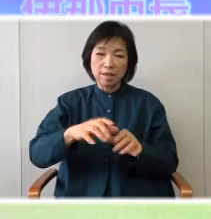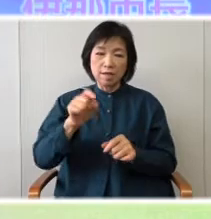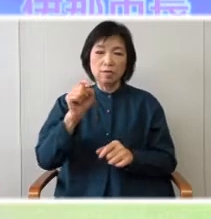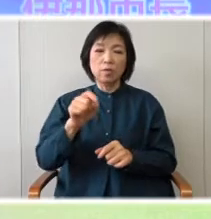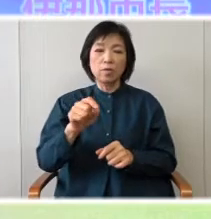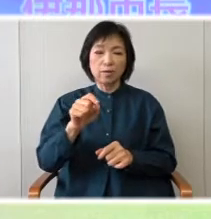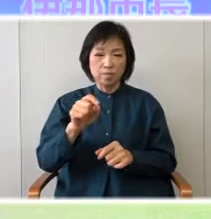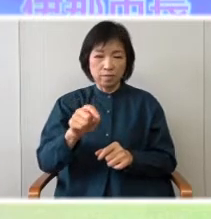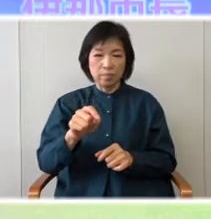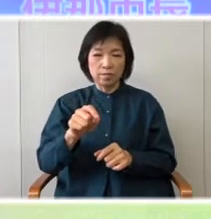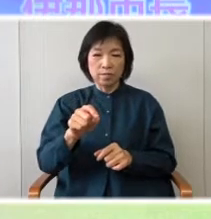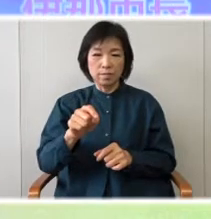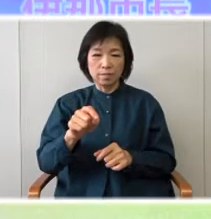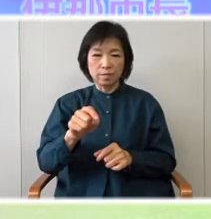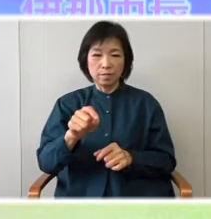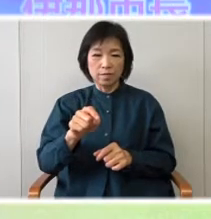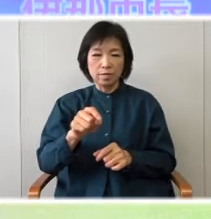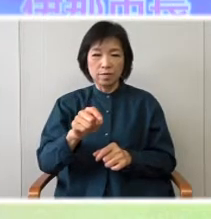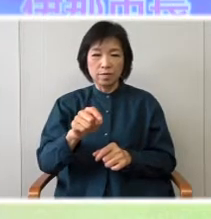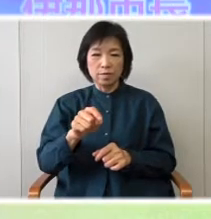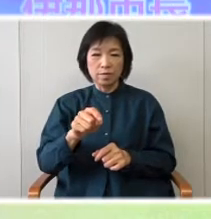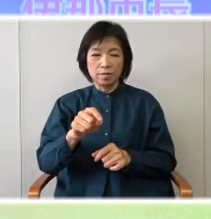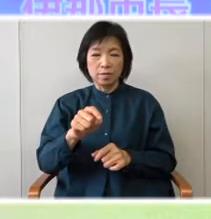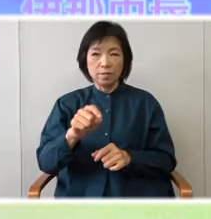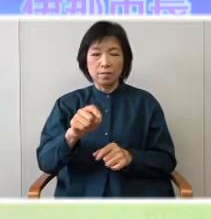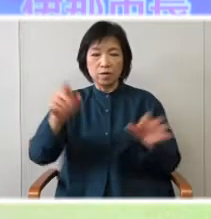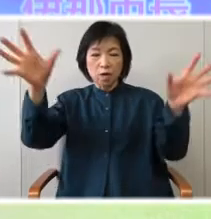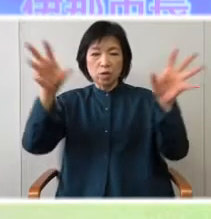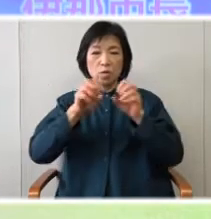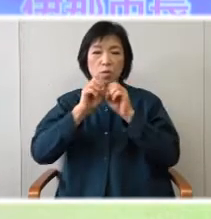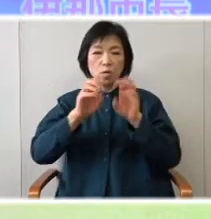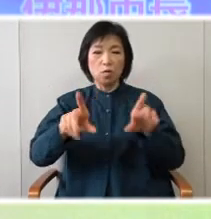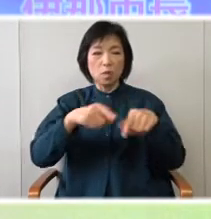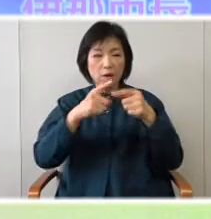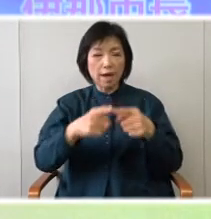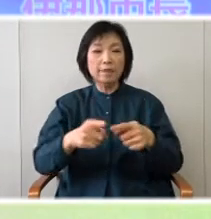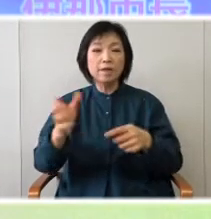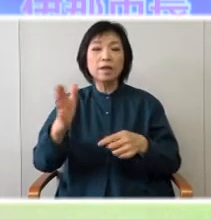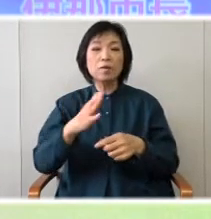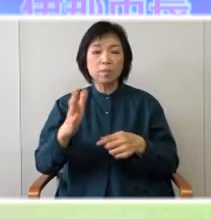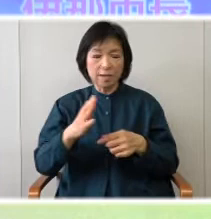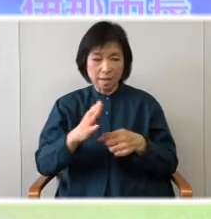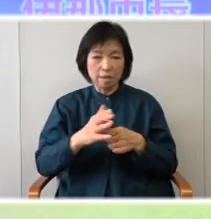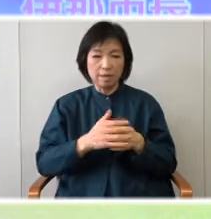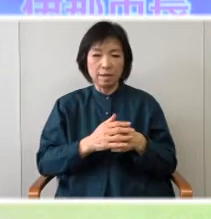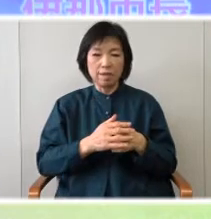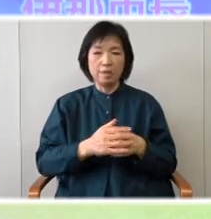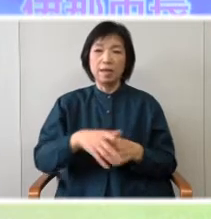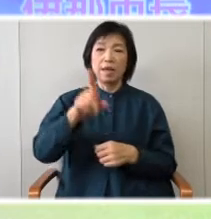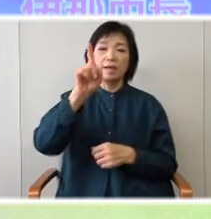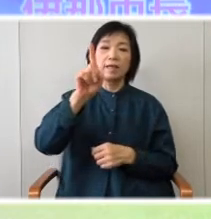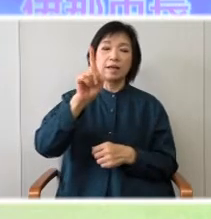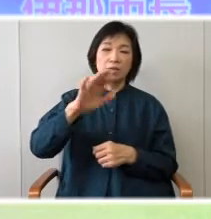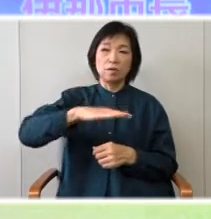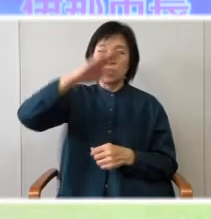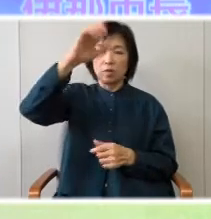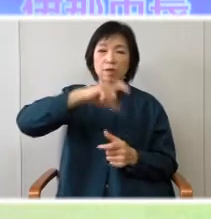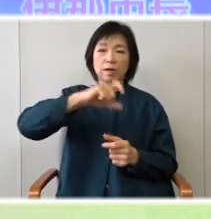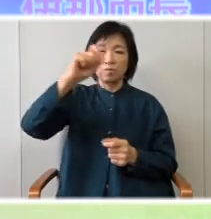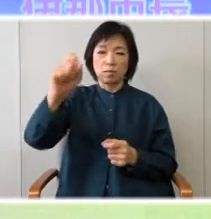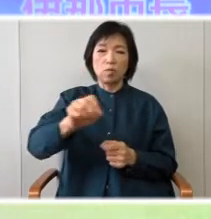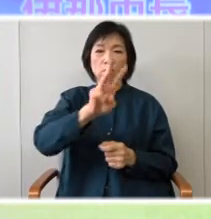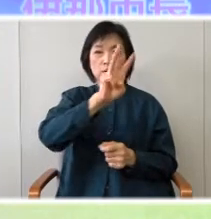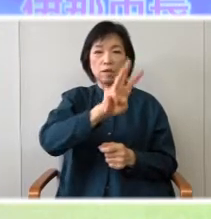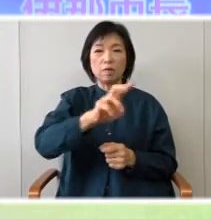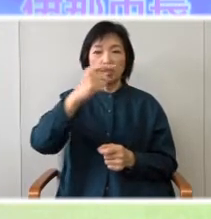そうした情報は入ってきておりません。まあ、一箇所、高遠に行く三六